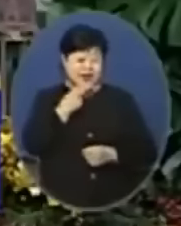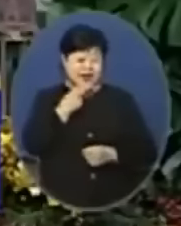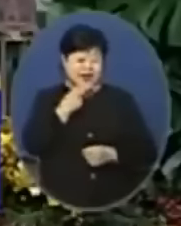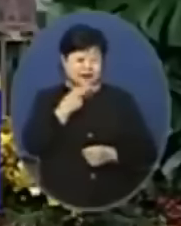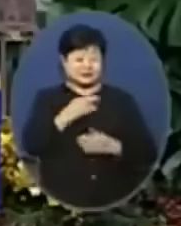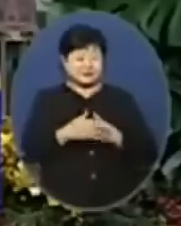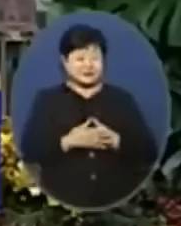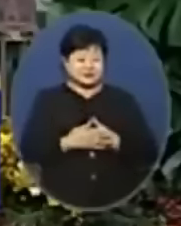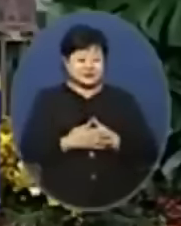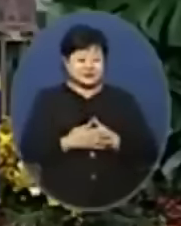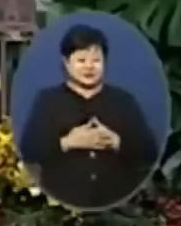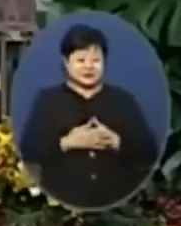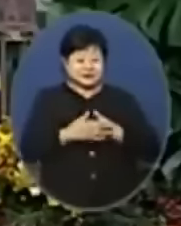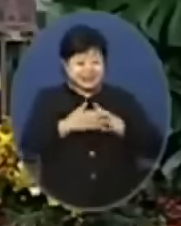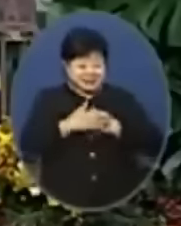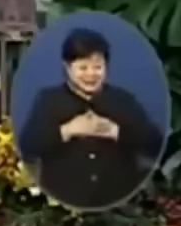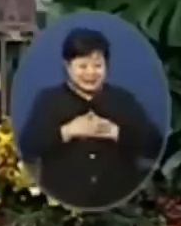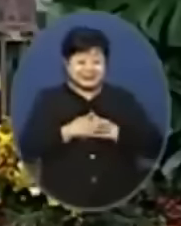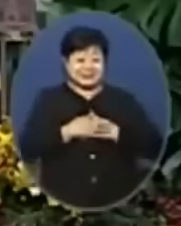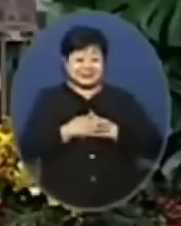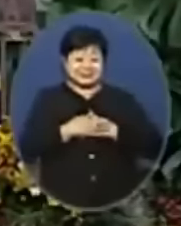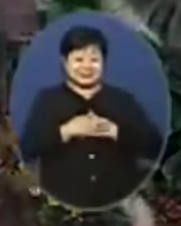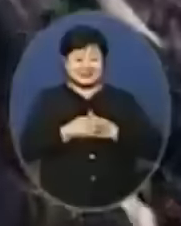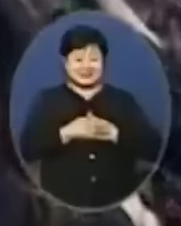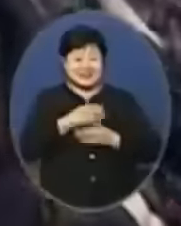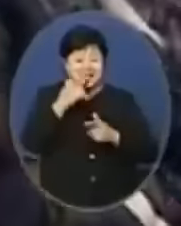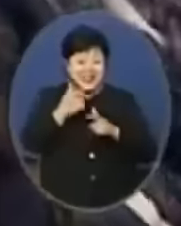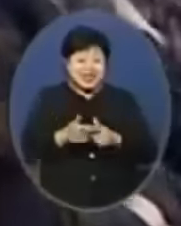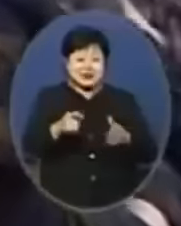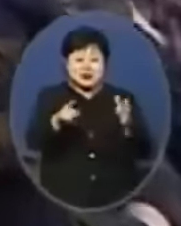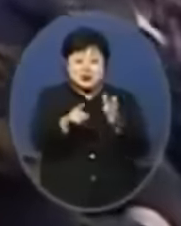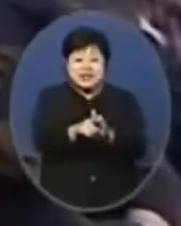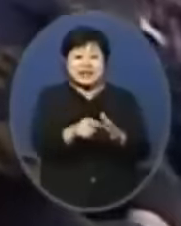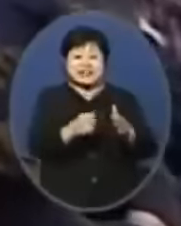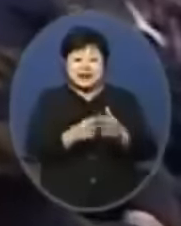자고한 따라 말씀해서 나는 예수 믿기 때문에